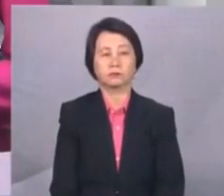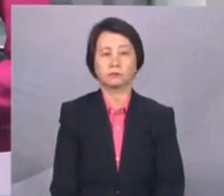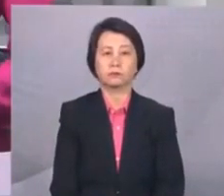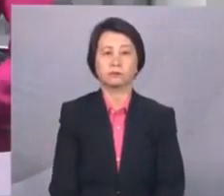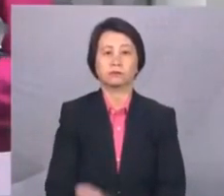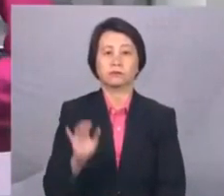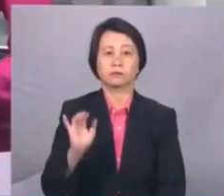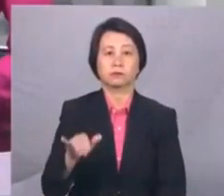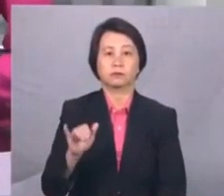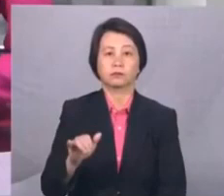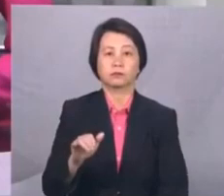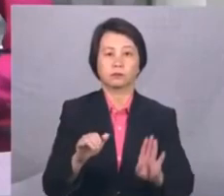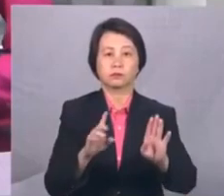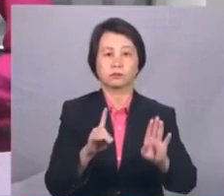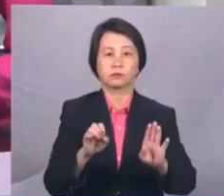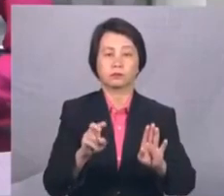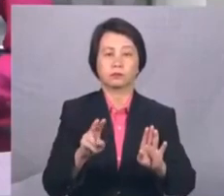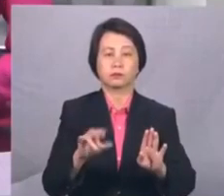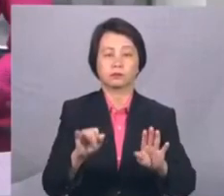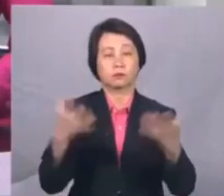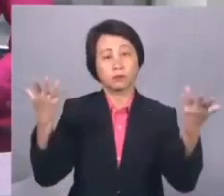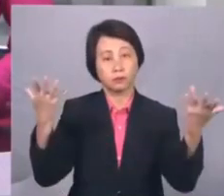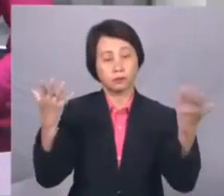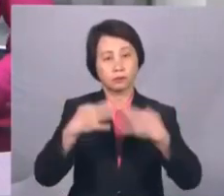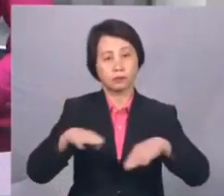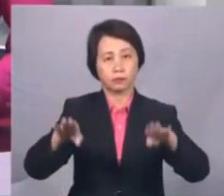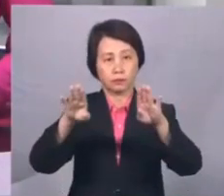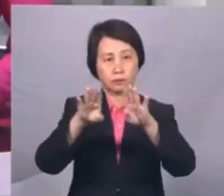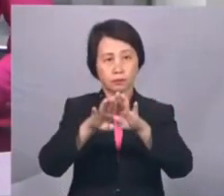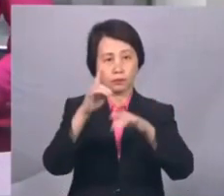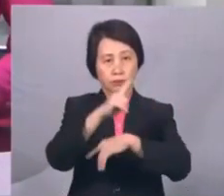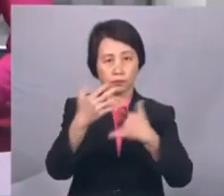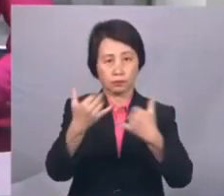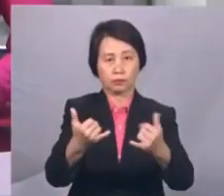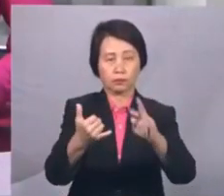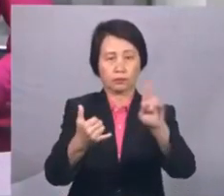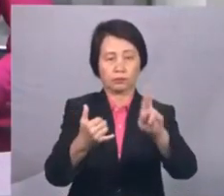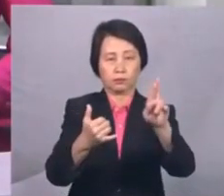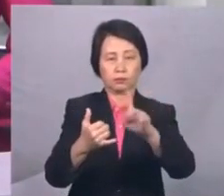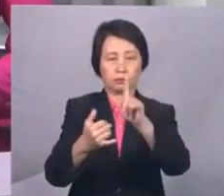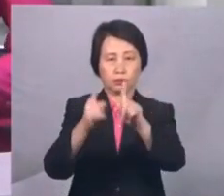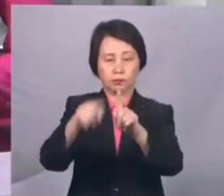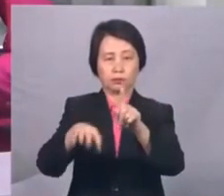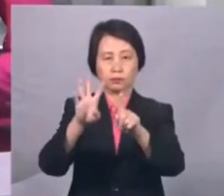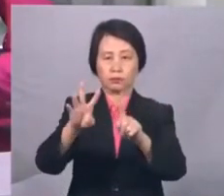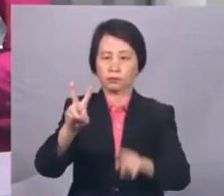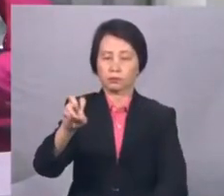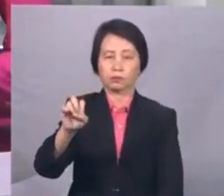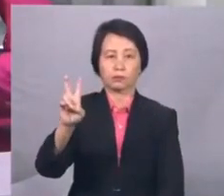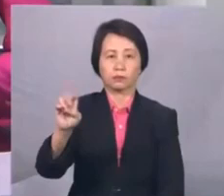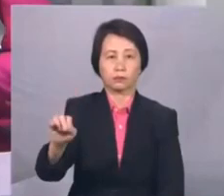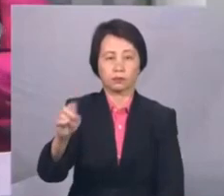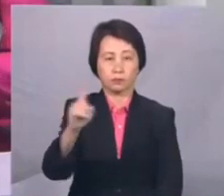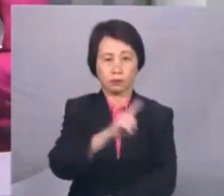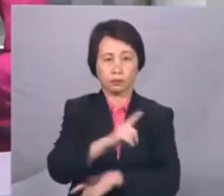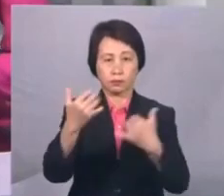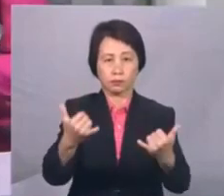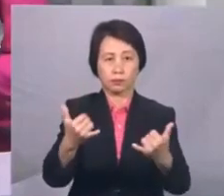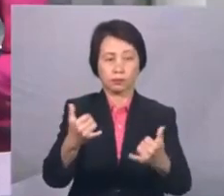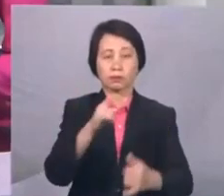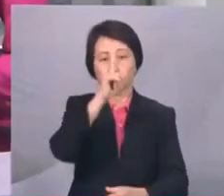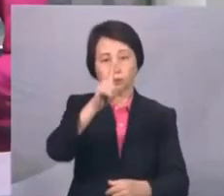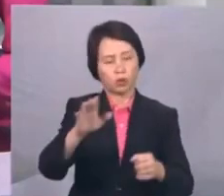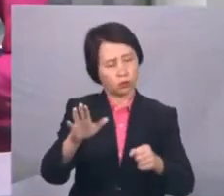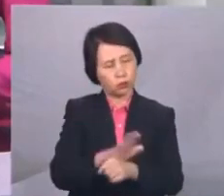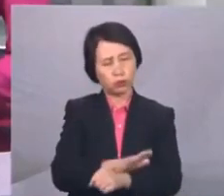Yap paparan BPA itu mengakhiri berita perdana edisi hari ini Rabu 1 APR 2012 hari ini juga